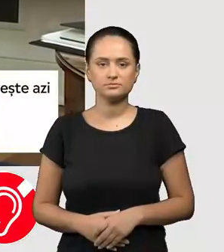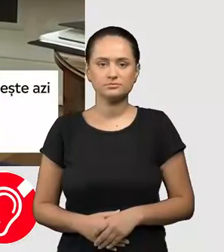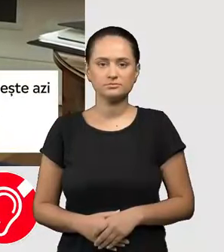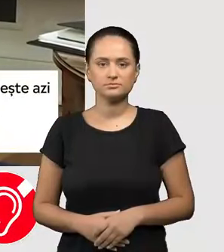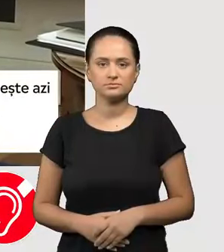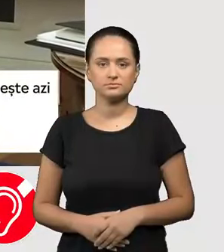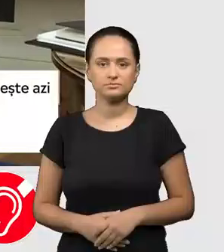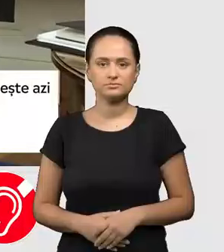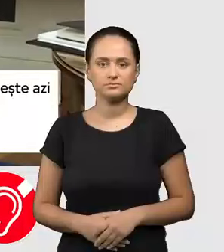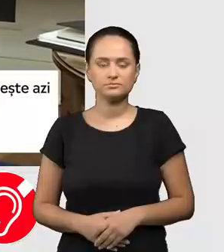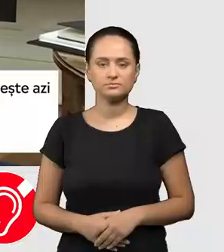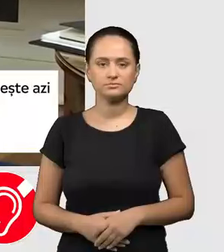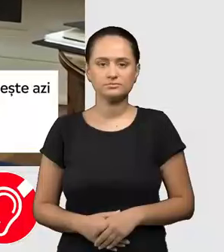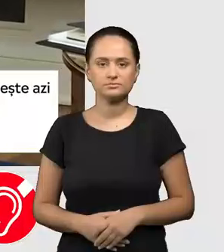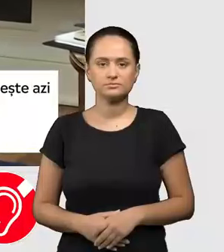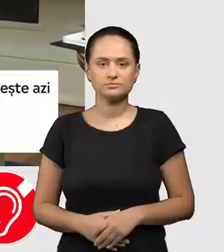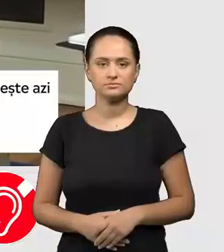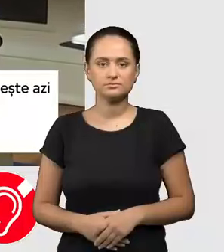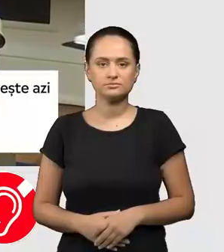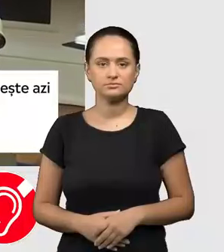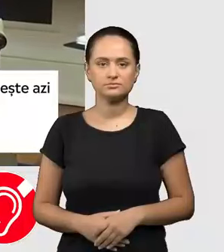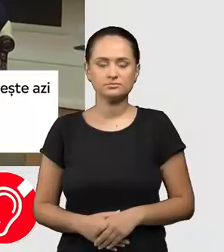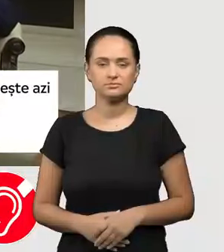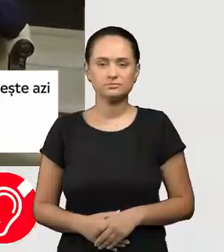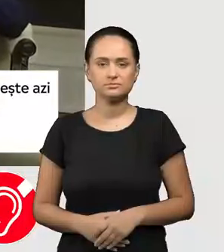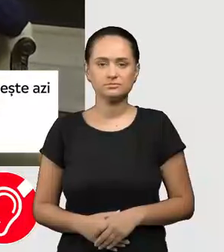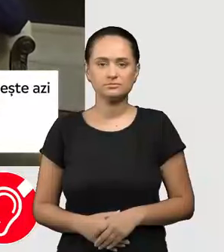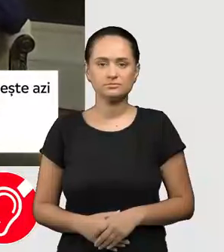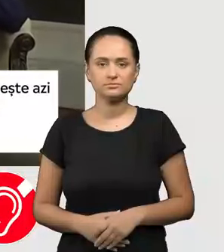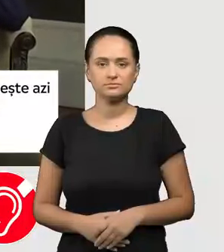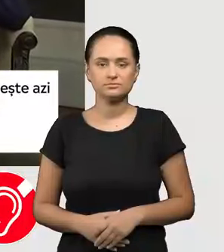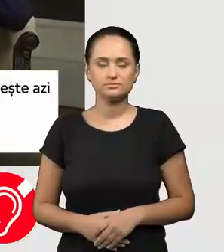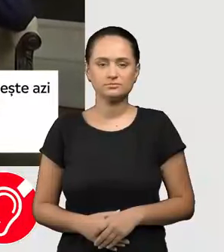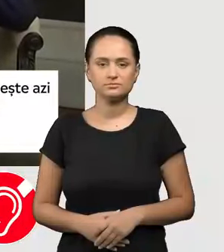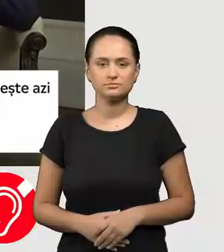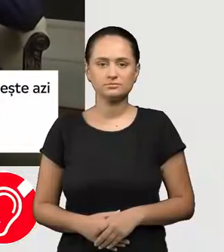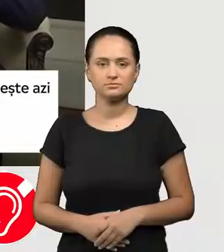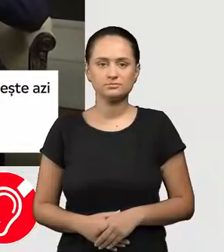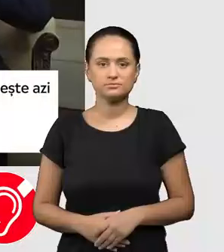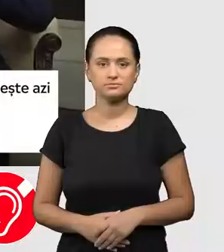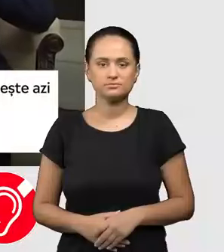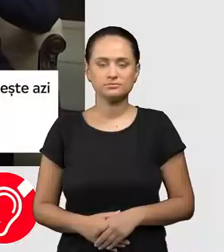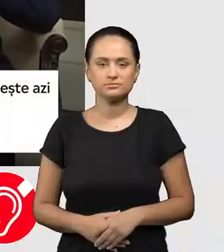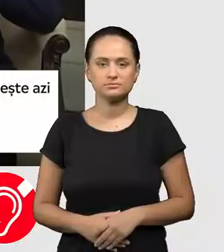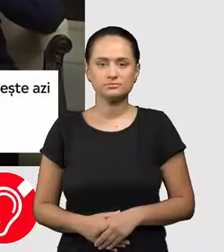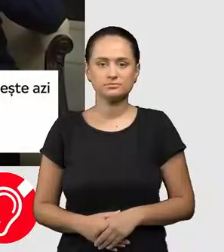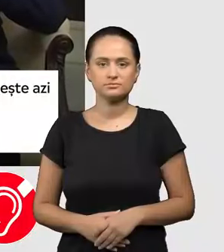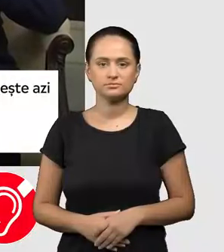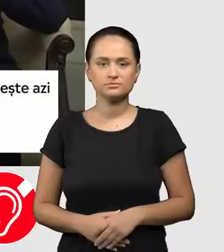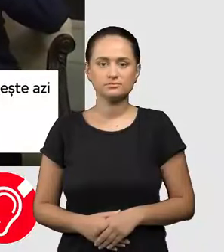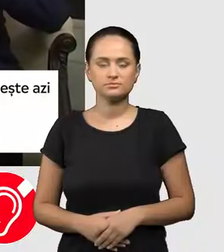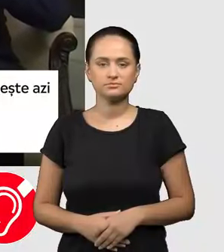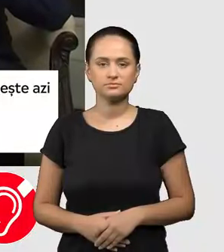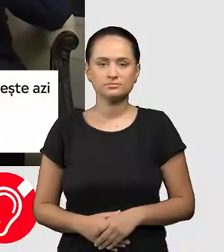așteptat guvernul Israelului să trimită propriile propuneri care vor ajunge la gruparea teroristă